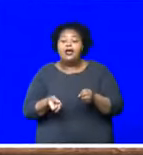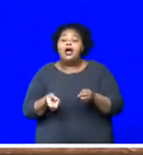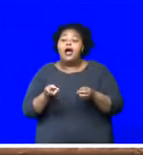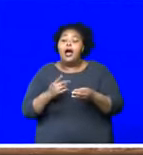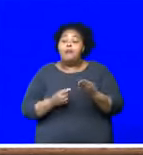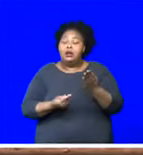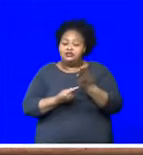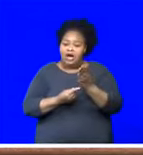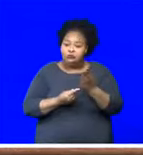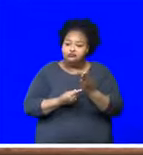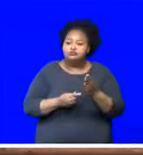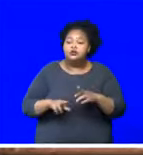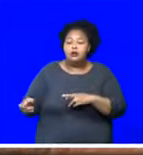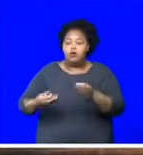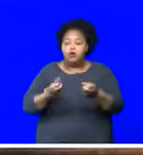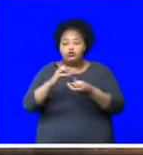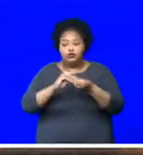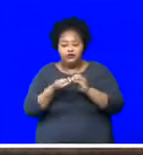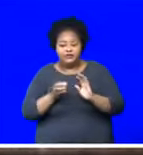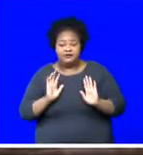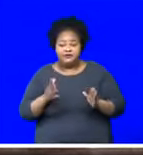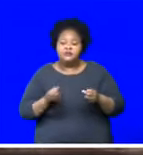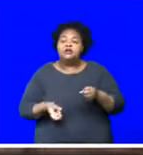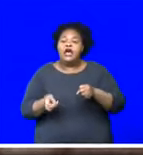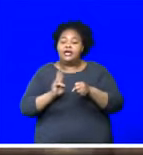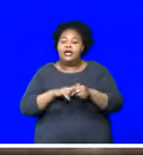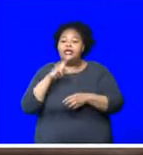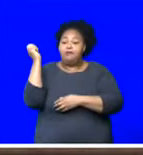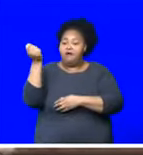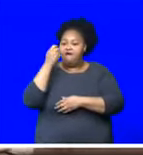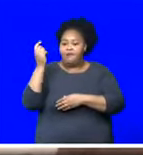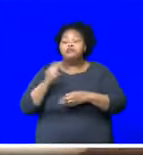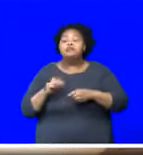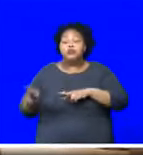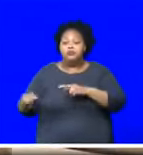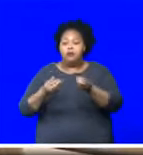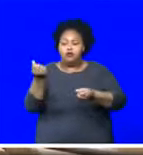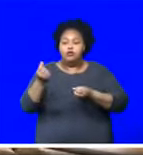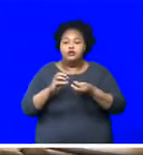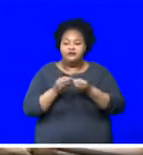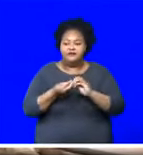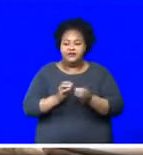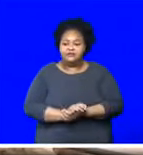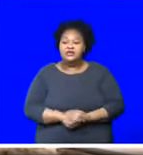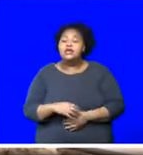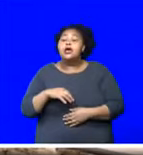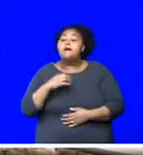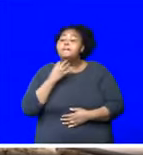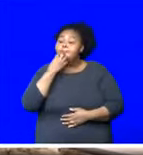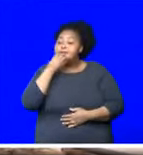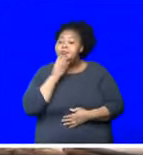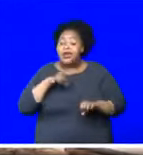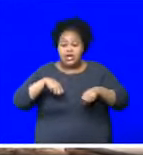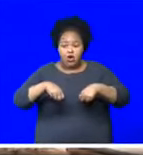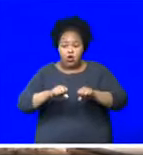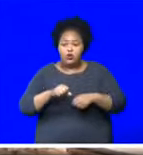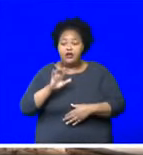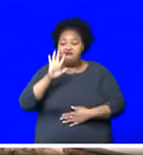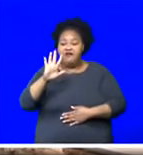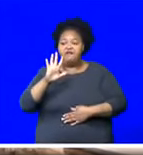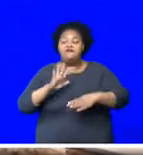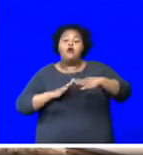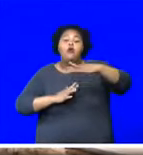Inkundla yasemaphalaleni ingilenye lesehulumende yakhele emabhuloho lasihlanu kucinisekisa kwekuthi sive siyakhona kufinyelela